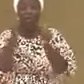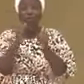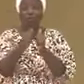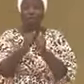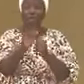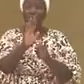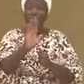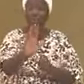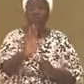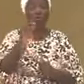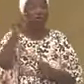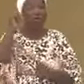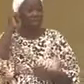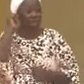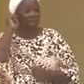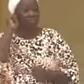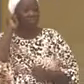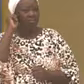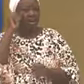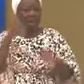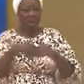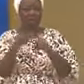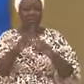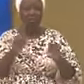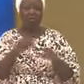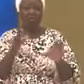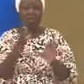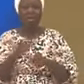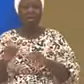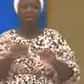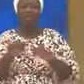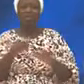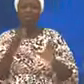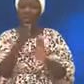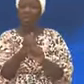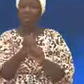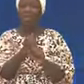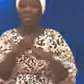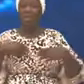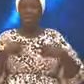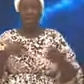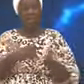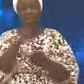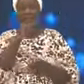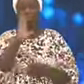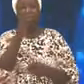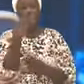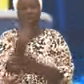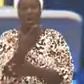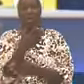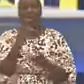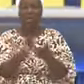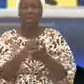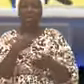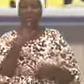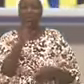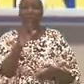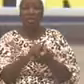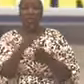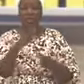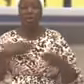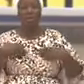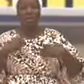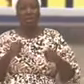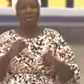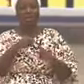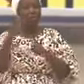les paroles que je te dirais qu'au match et tu vas te guérit ce n'est pas ta main qui va te dis que tu guéri c'est